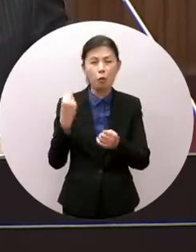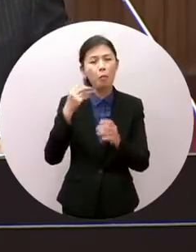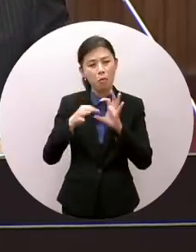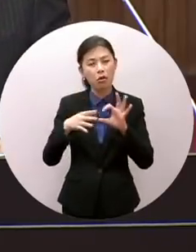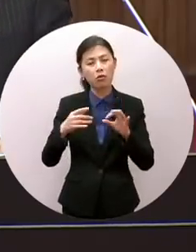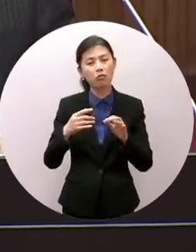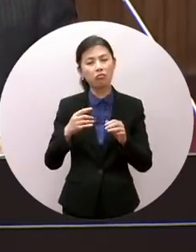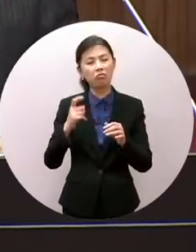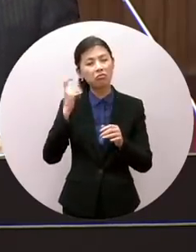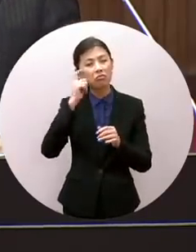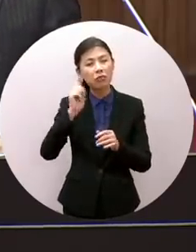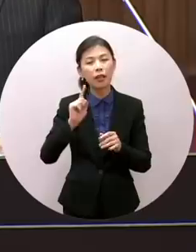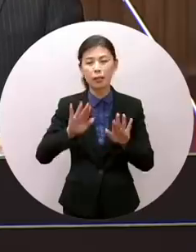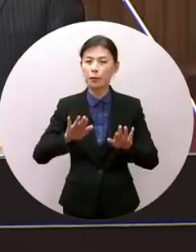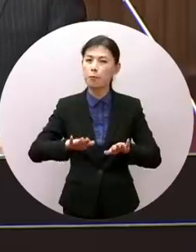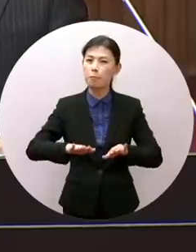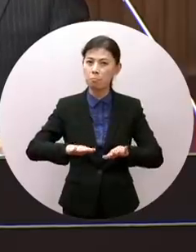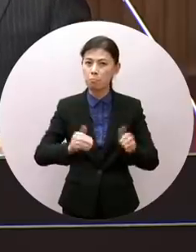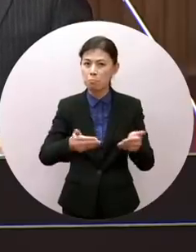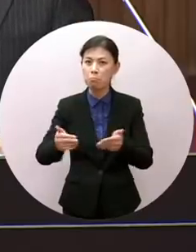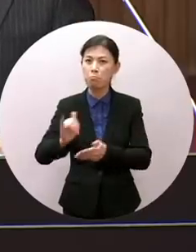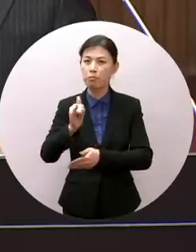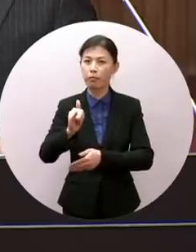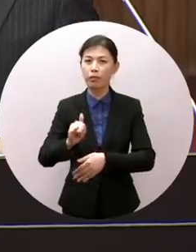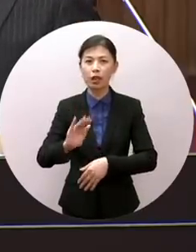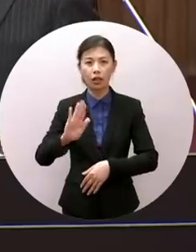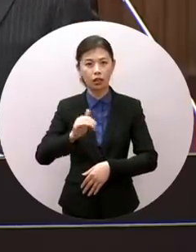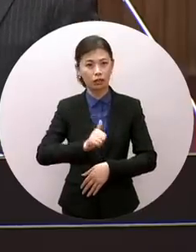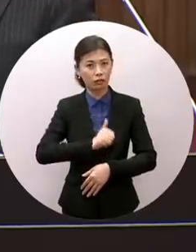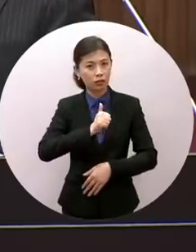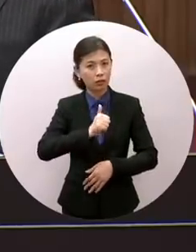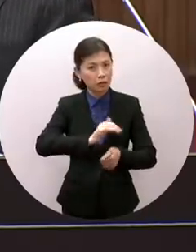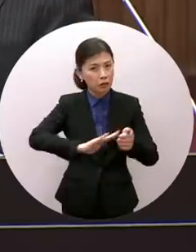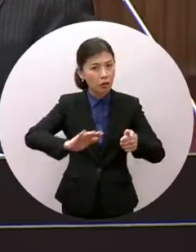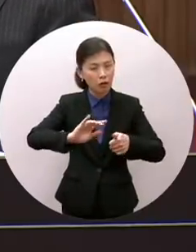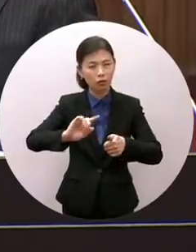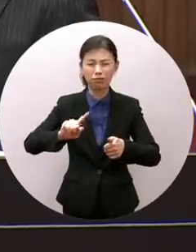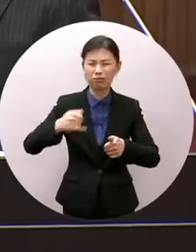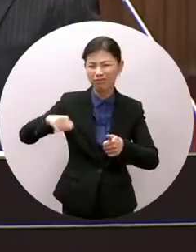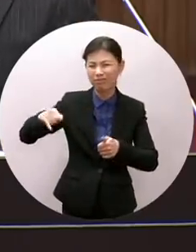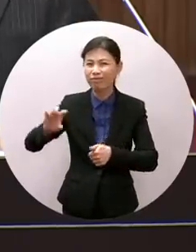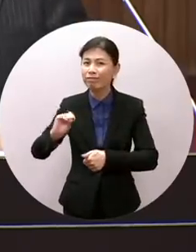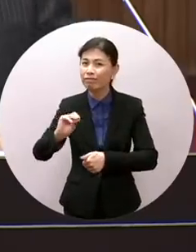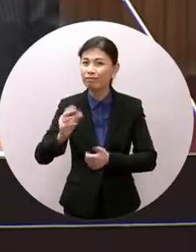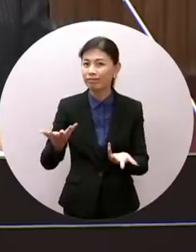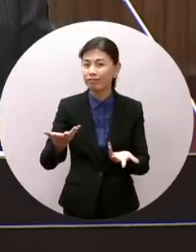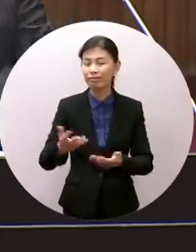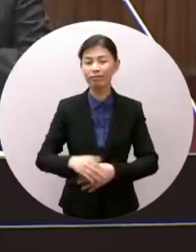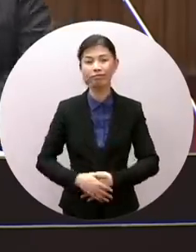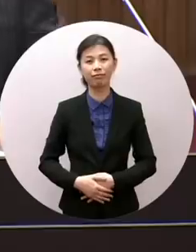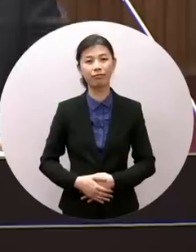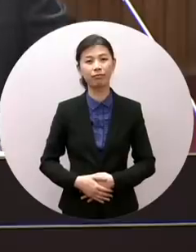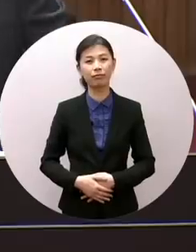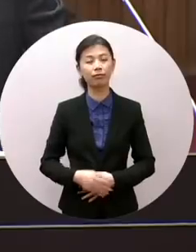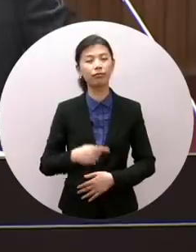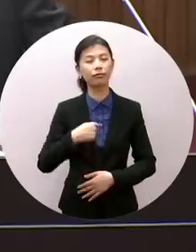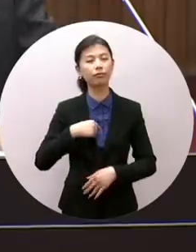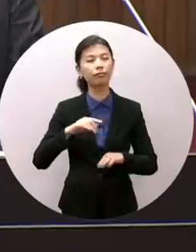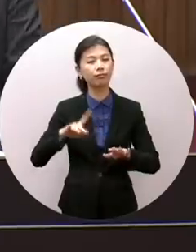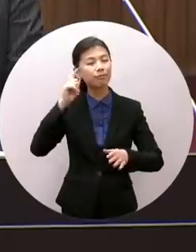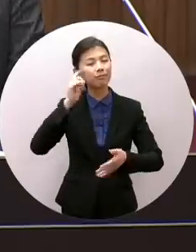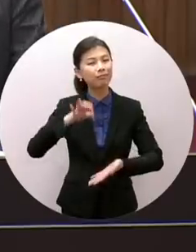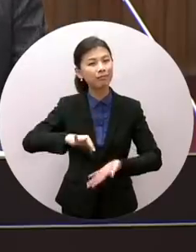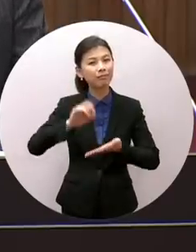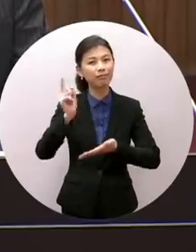成率不错。 对，我们一直往前 走。但是有没有因为这样而衍生出来的一个问题？来，我们看下一页。我今天要谈的问题就是